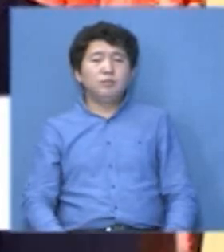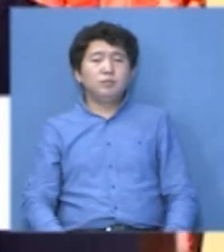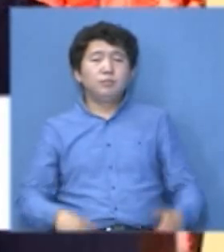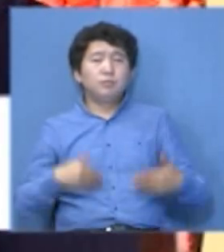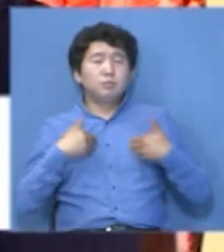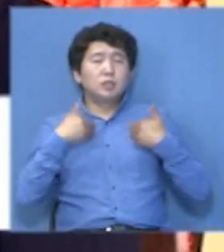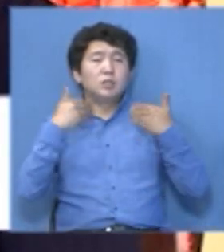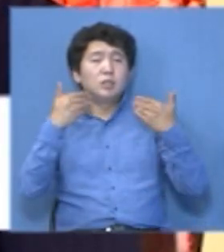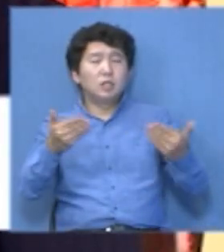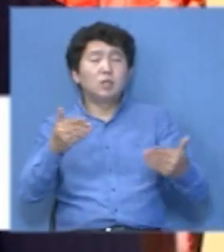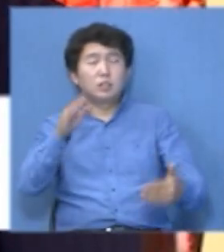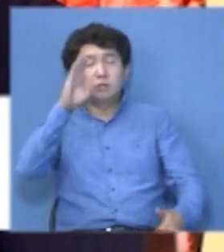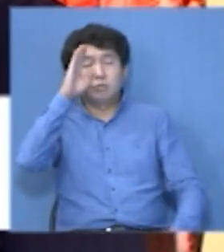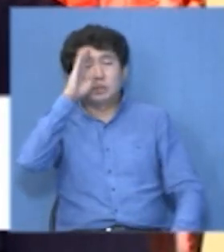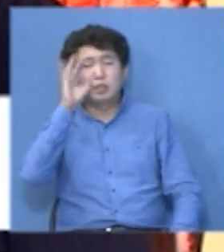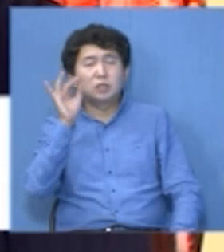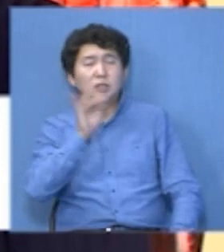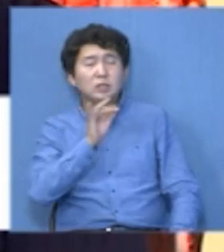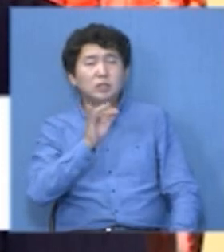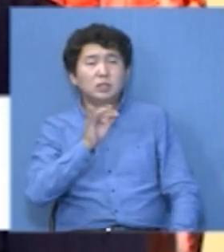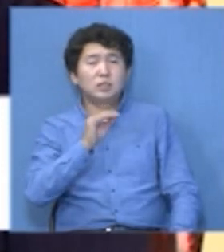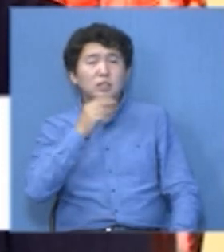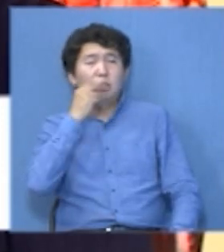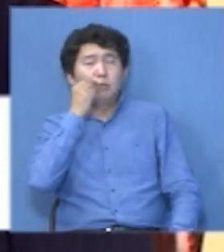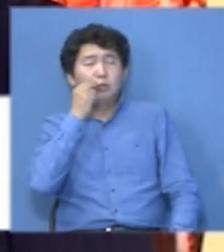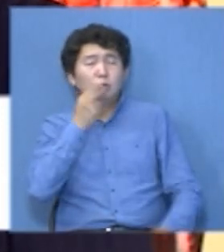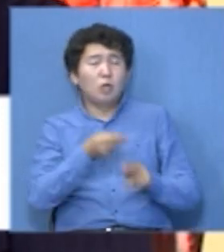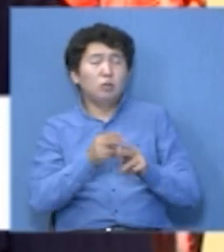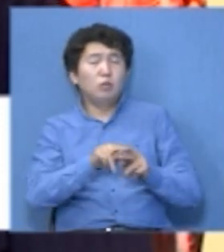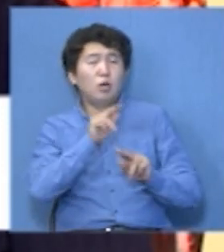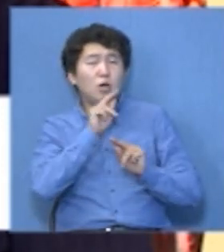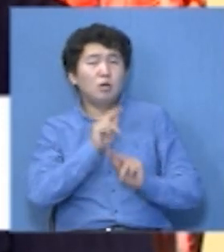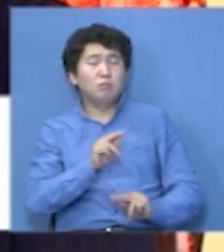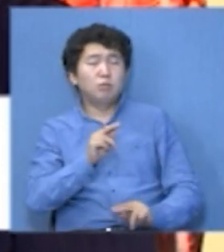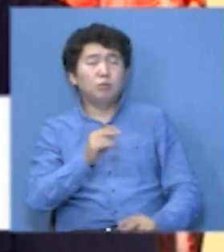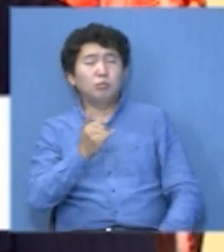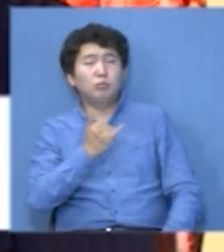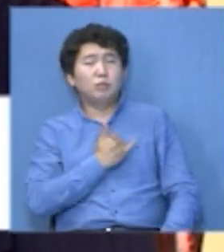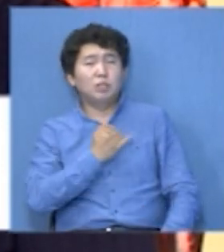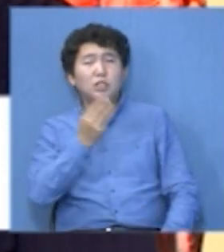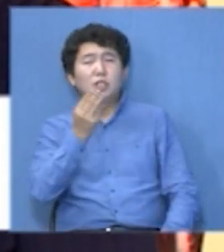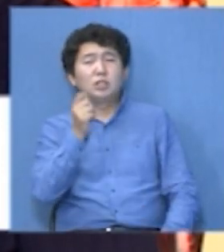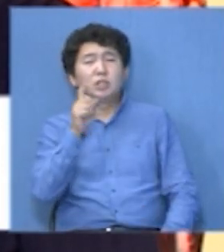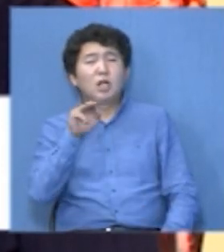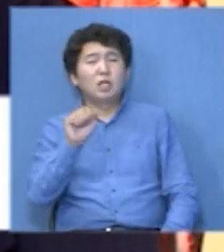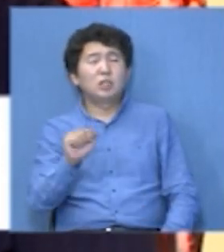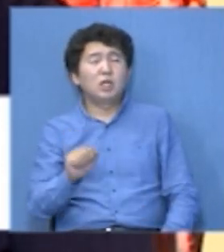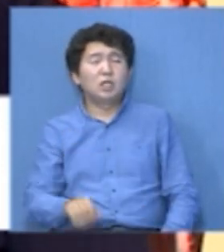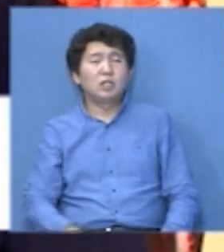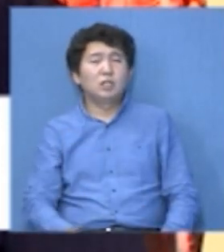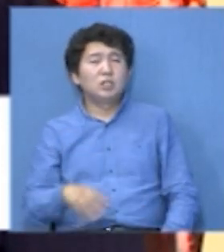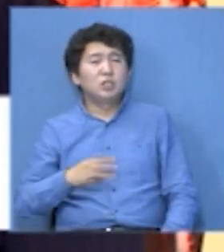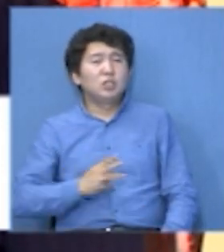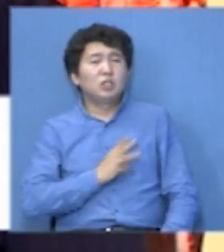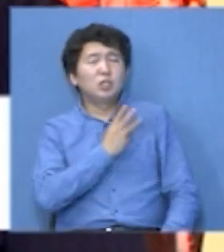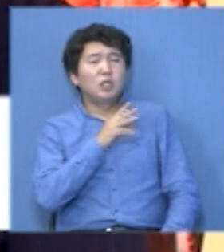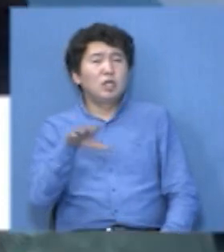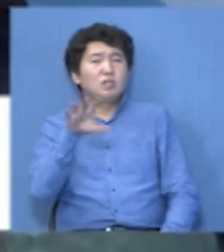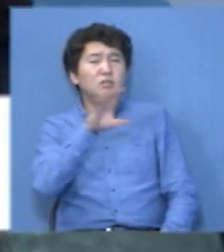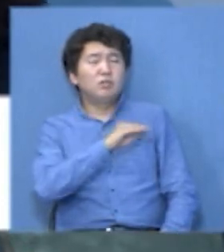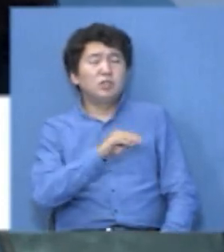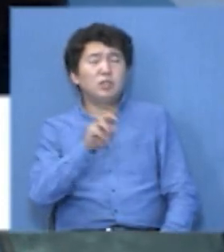Поздравляю ребят, мальчишек, которые работают в нашей шахте, с праздником. Пусть небо над головой всегда будет ясным. Желаю всем только